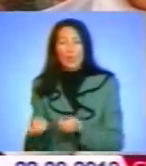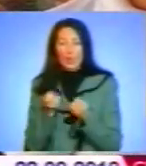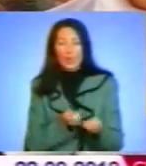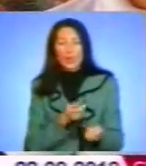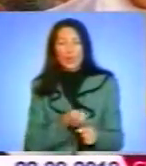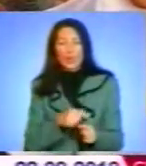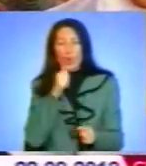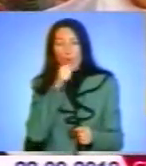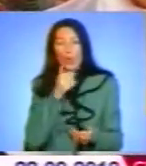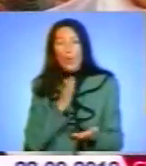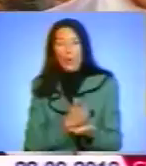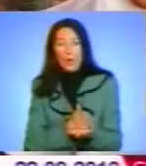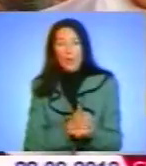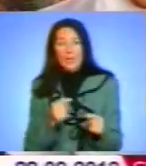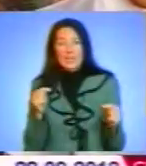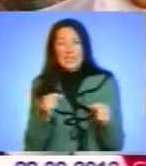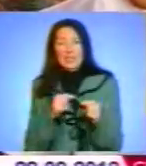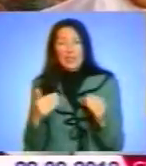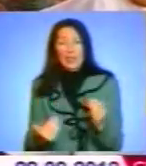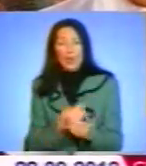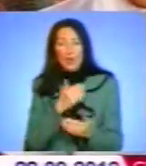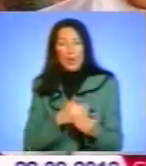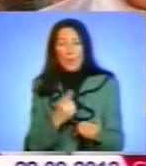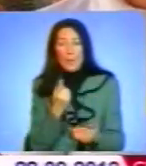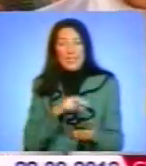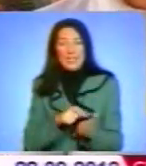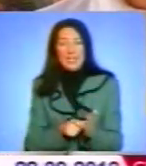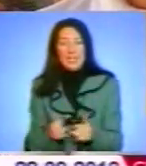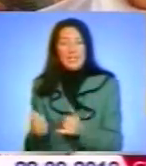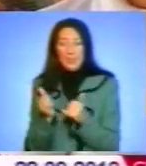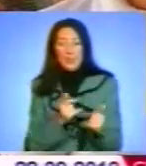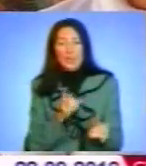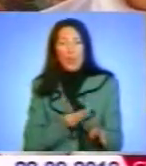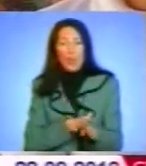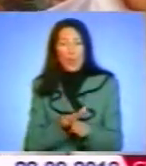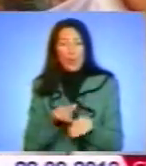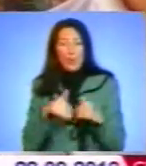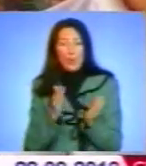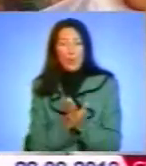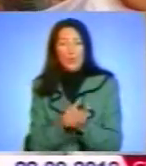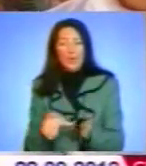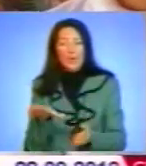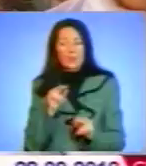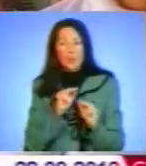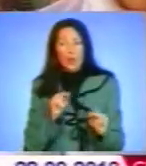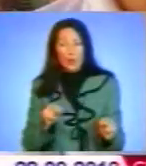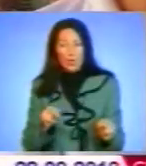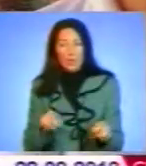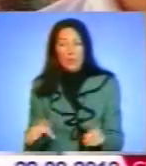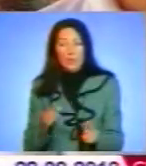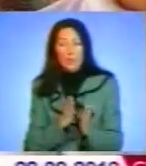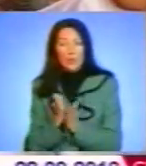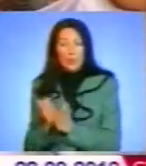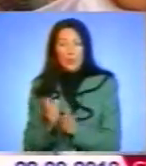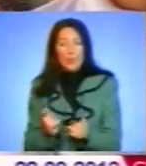прийшли. Це згідно нової програми, перший клас забезпечено в повному обсязі. Перший клас, всі учні забезпечені підручниками